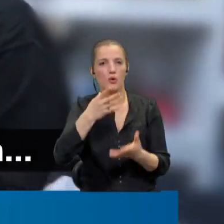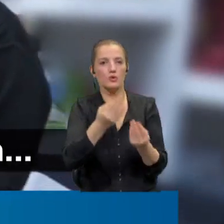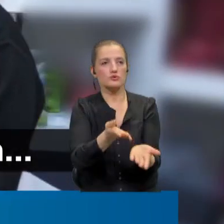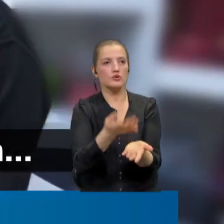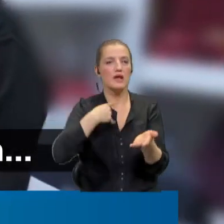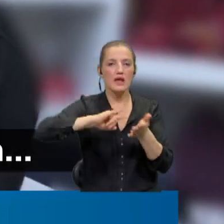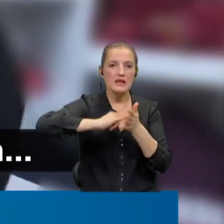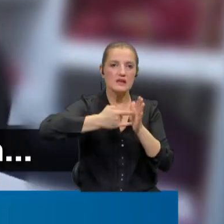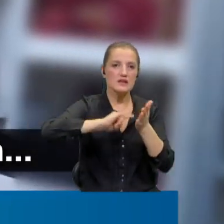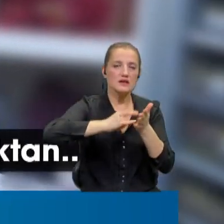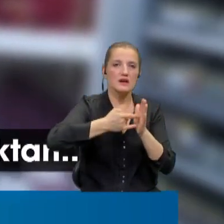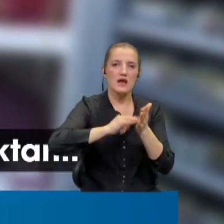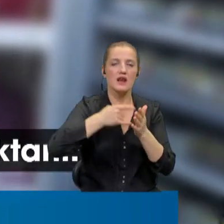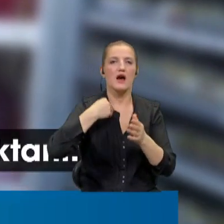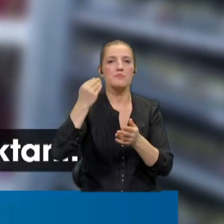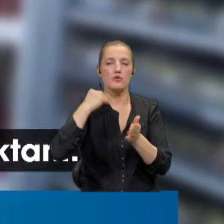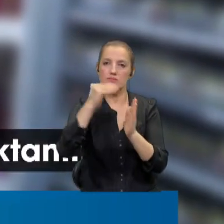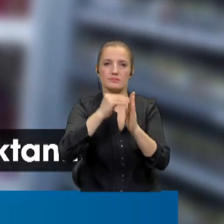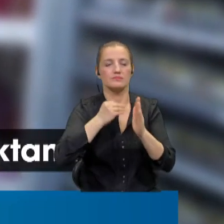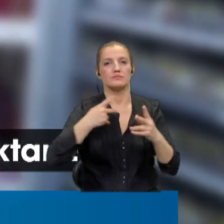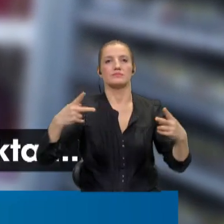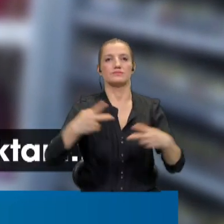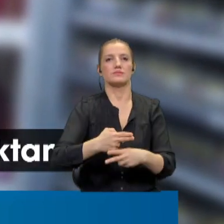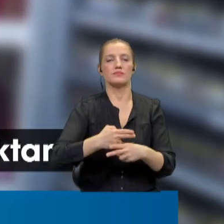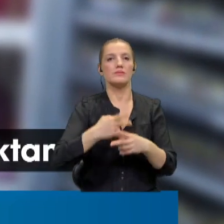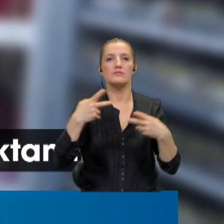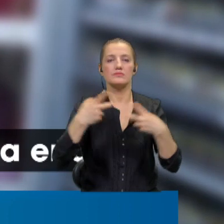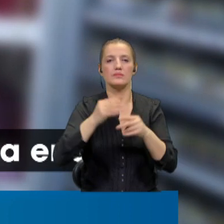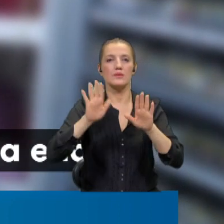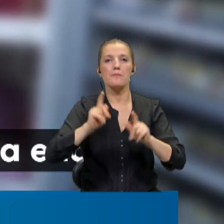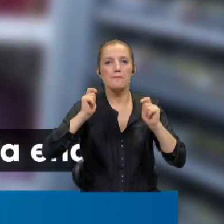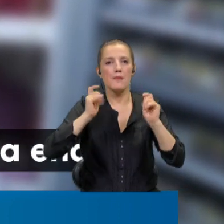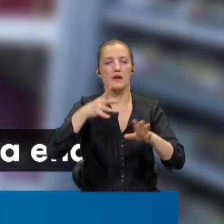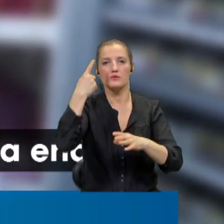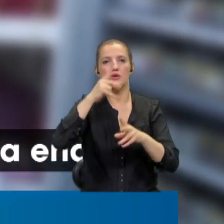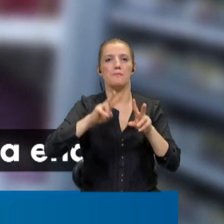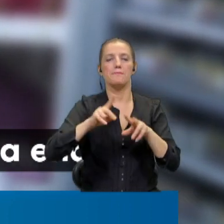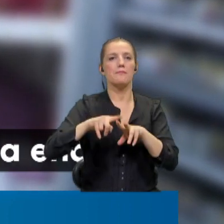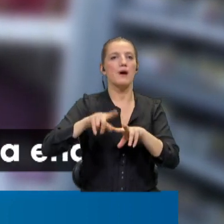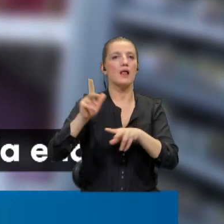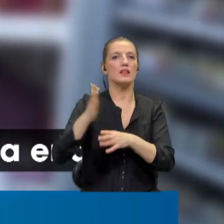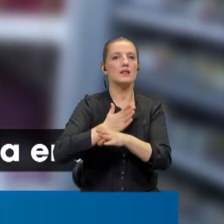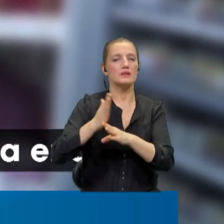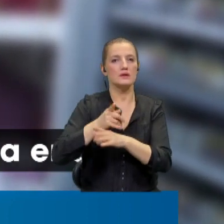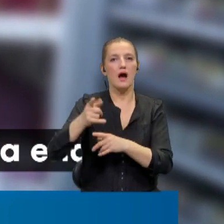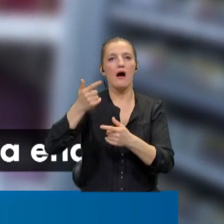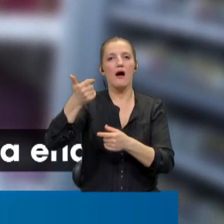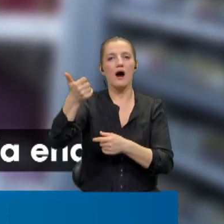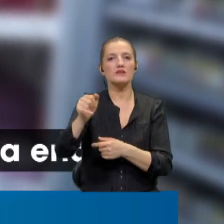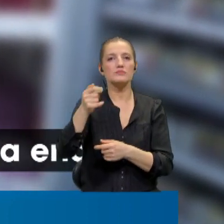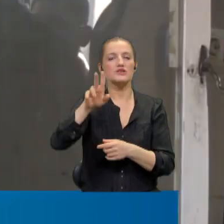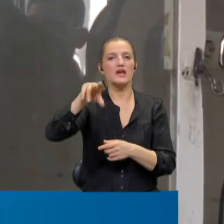şu anda kesmek zorunda kaldım zaten 160-170